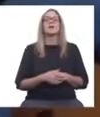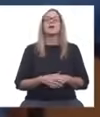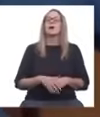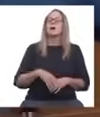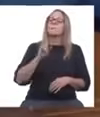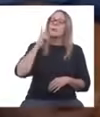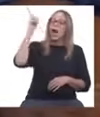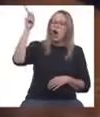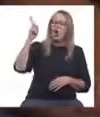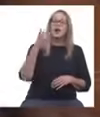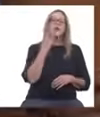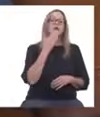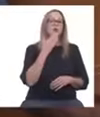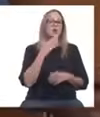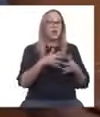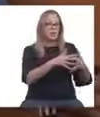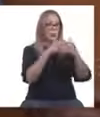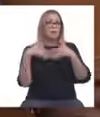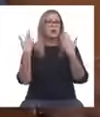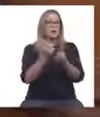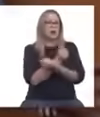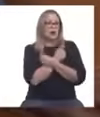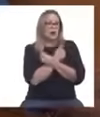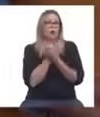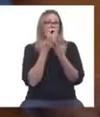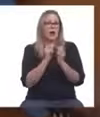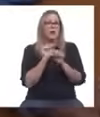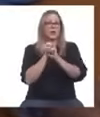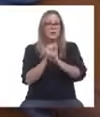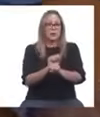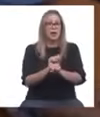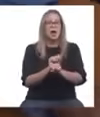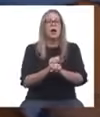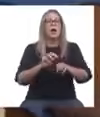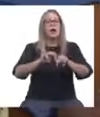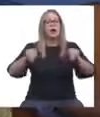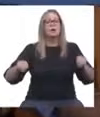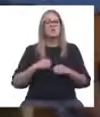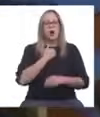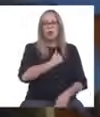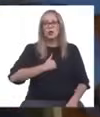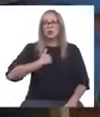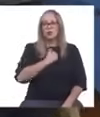חיבוק חם ותמיכה לחיילים, לפצועים ולמשפחות השכול. אלטירה.